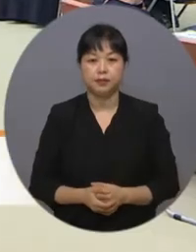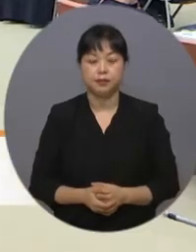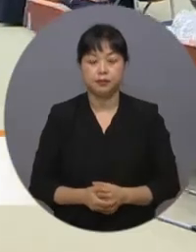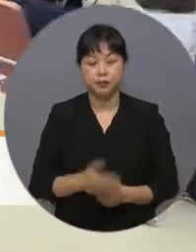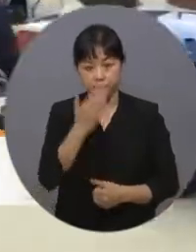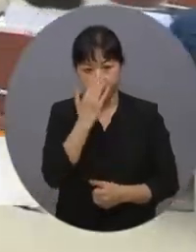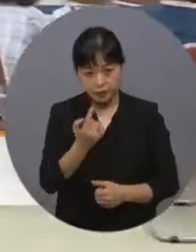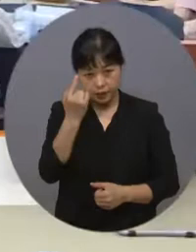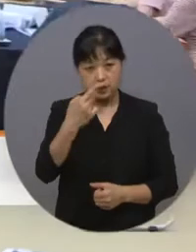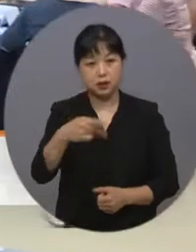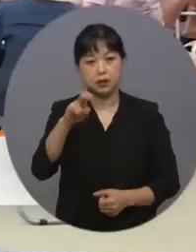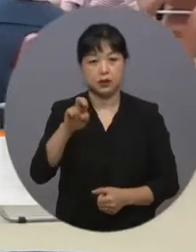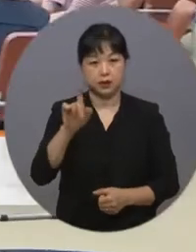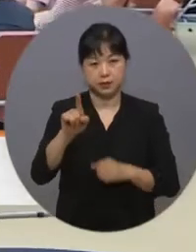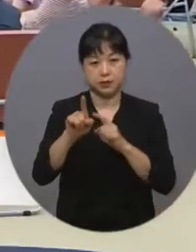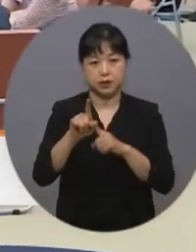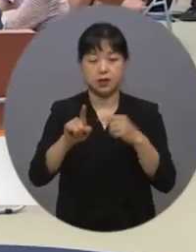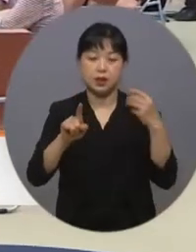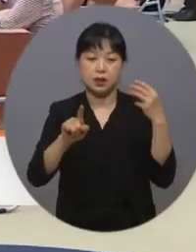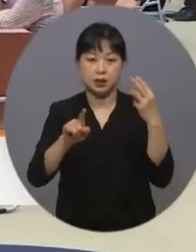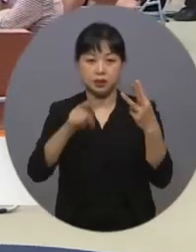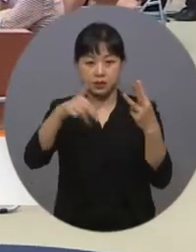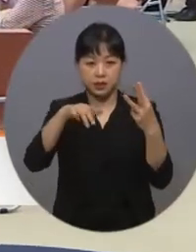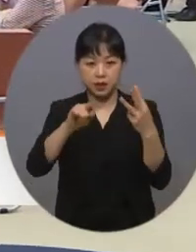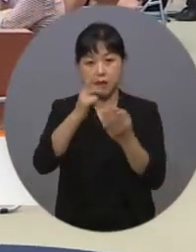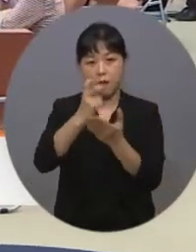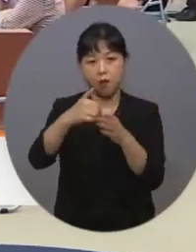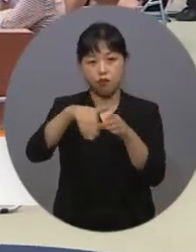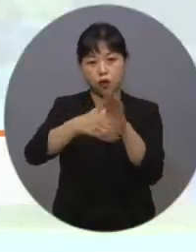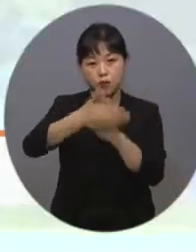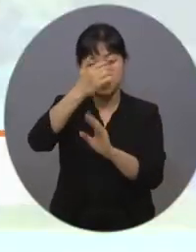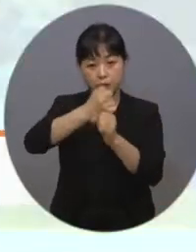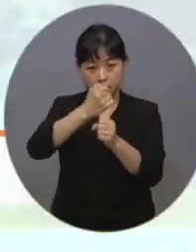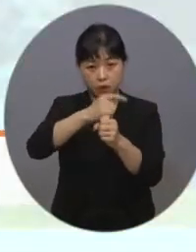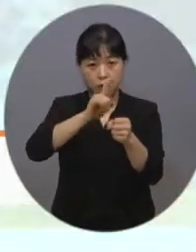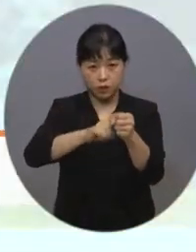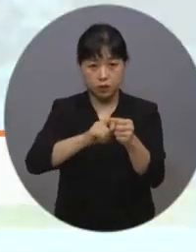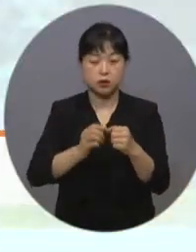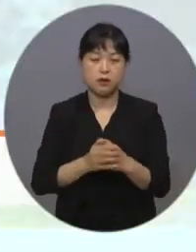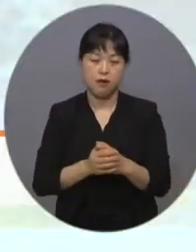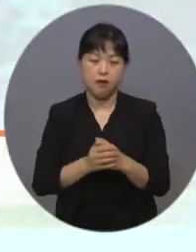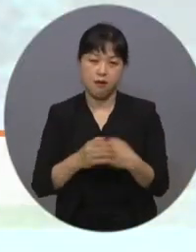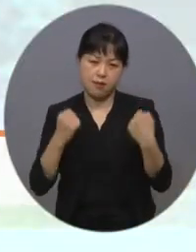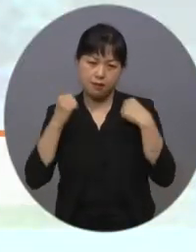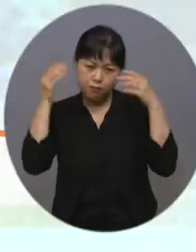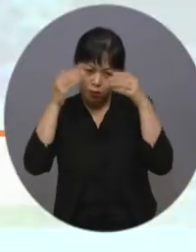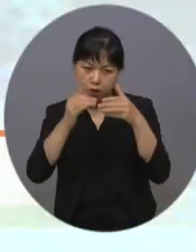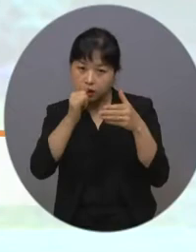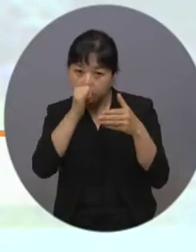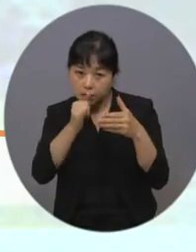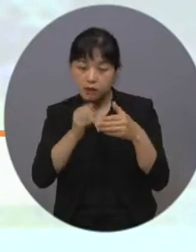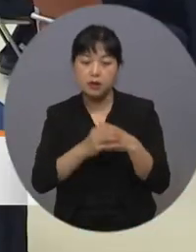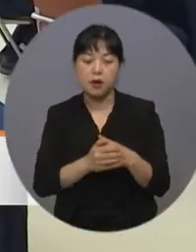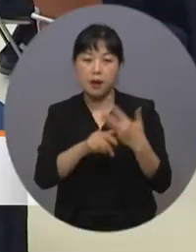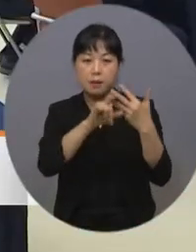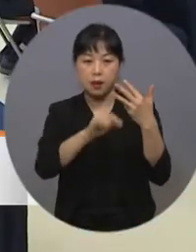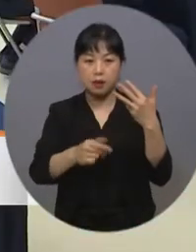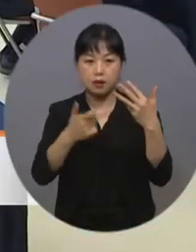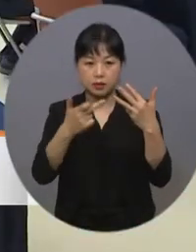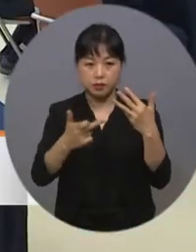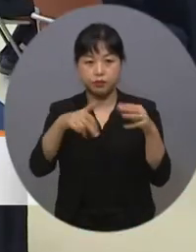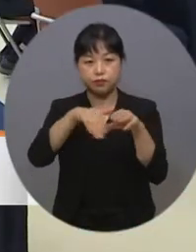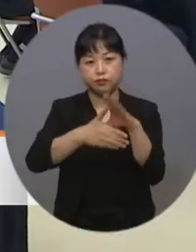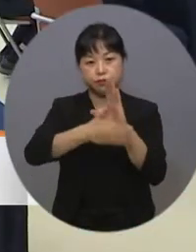순천시가 2021년 제3차 법정 문화도시 지정을 목표로 총력을 기울이고 있는 가운데 지난 17일